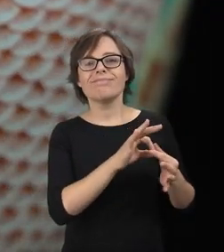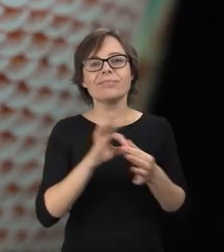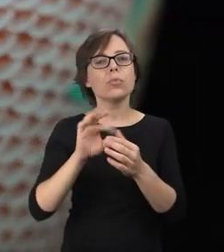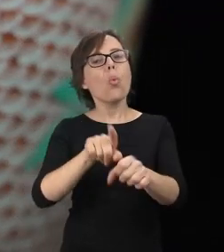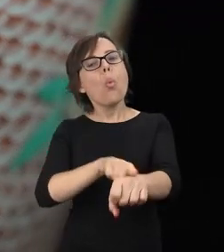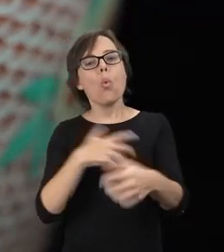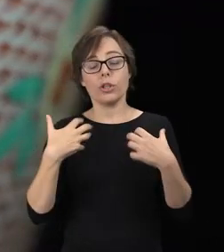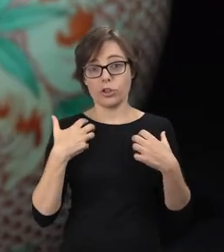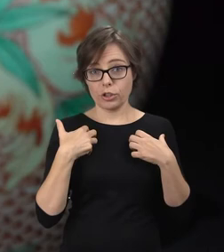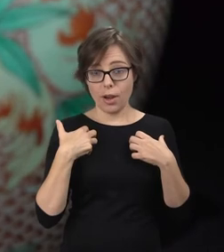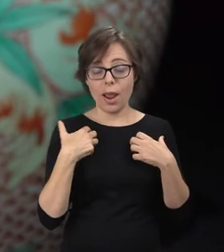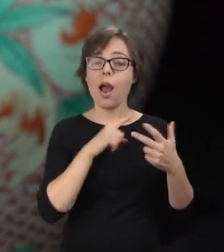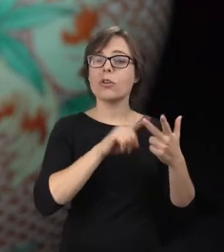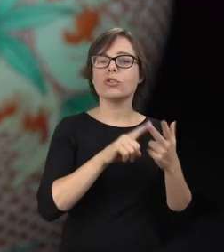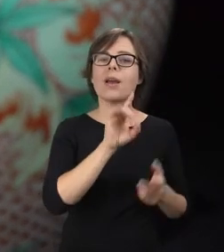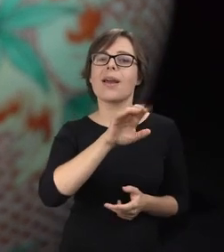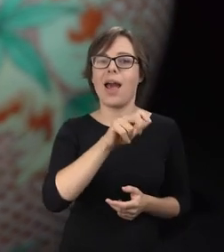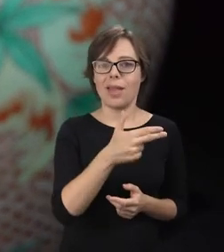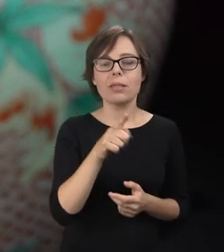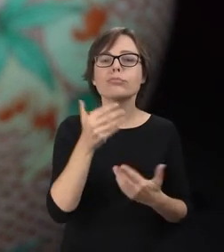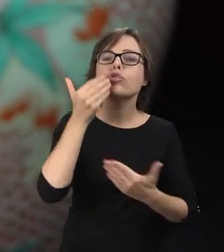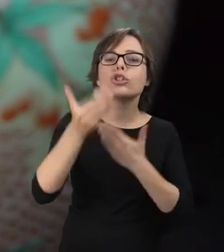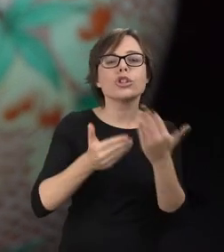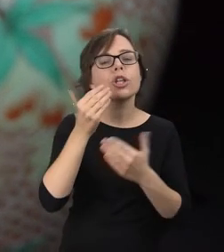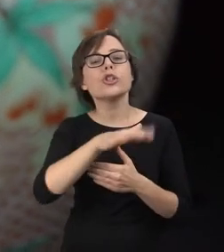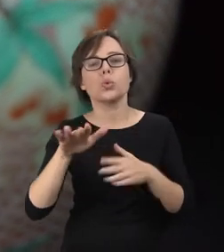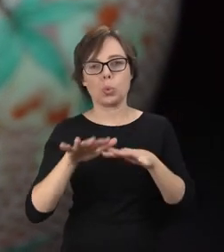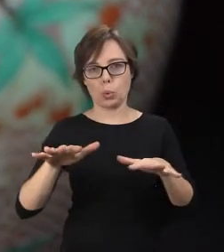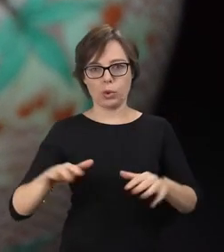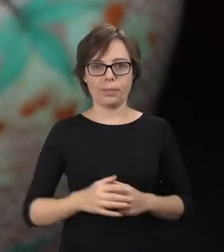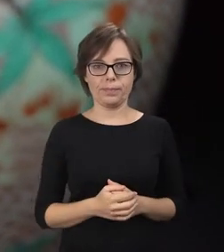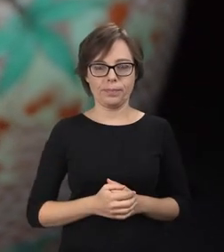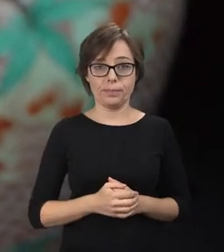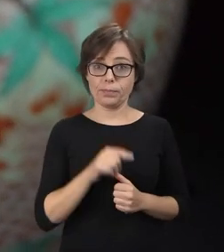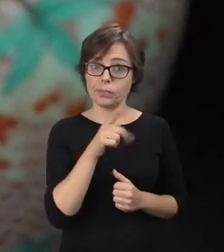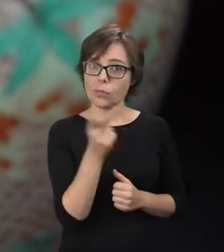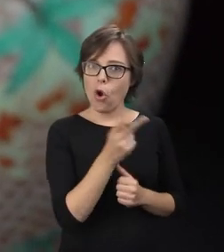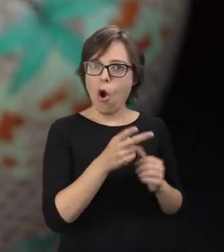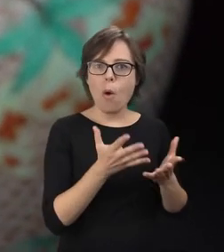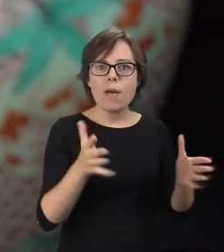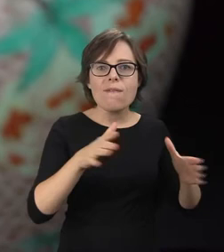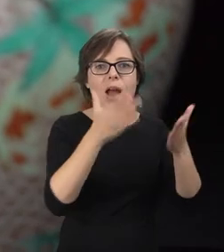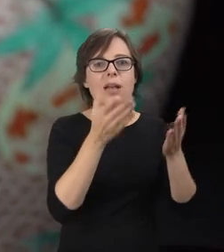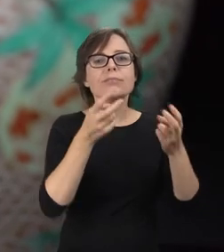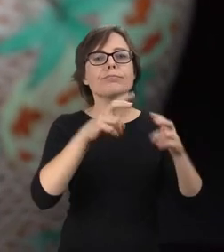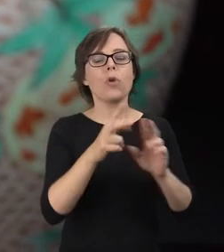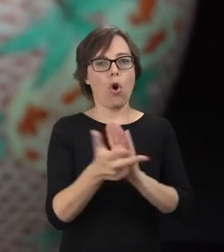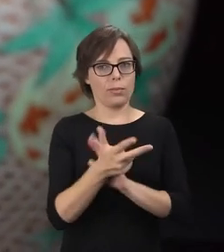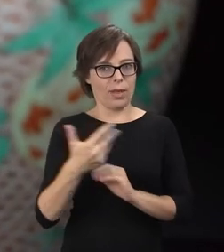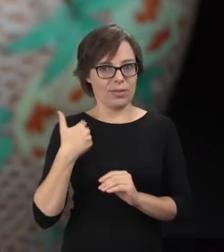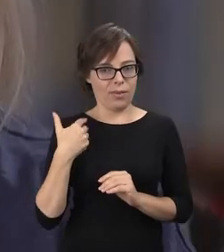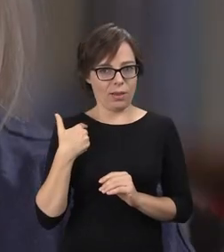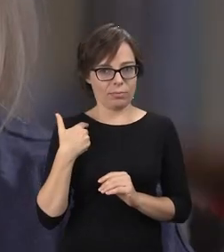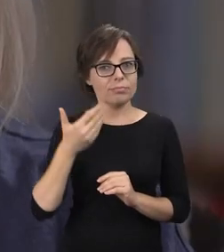o długowieczności i granat, który stanowi życzenie licznego potomstwa. Te wazy powstały w